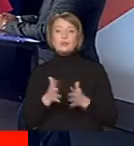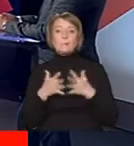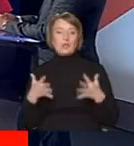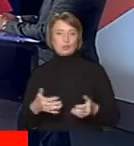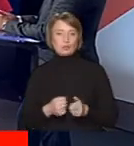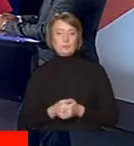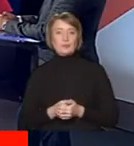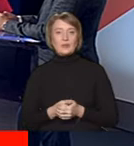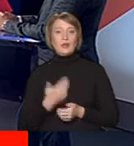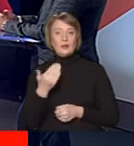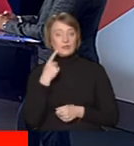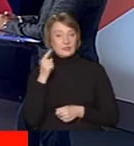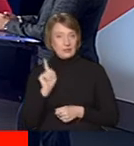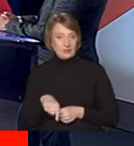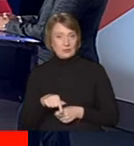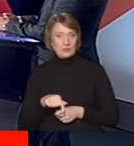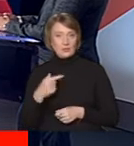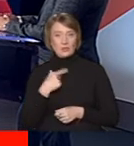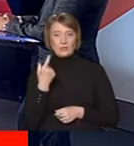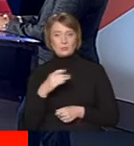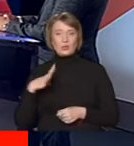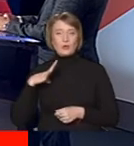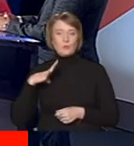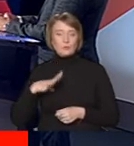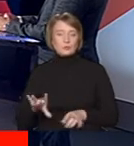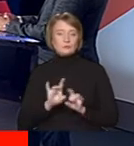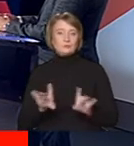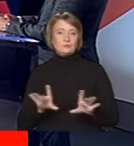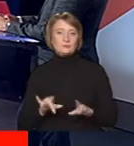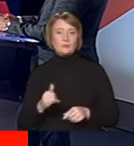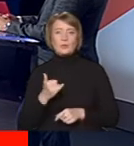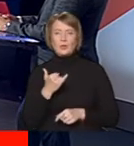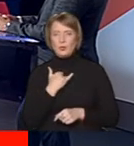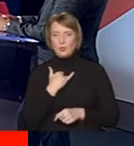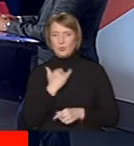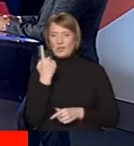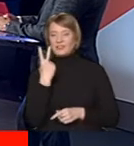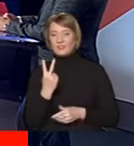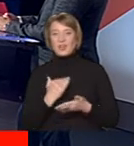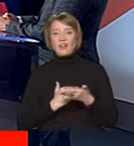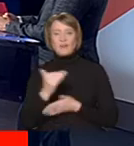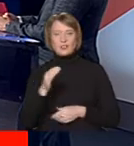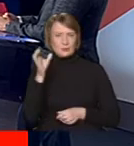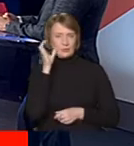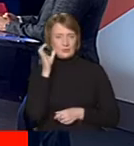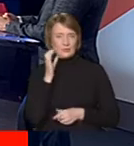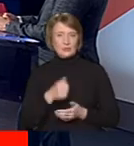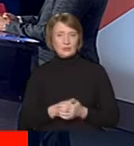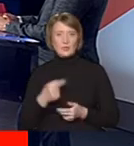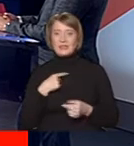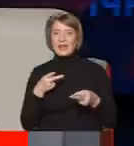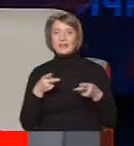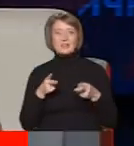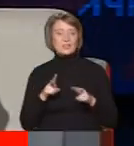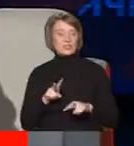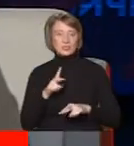от, знаєте, ну, я трошки мушу не сказати по свою біографію, так? У мене дві західні освіти. Я закінчив Лондонську школу економіки, Магдебурзький університет. Я не залишився на